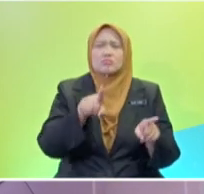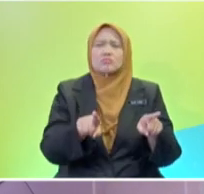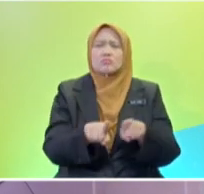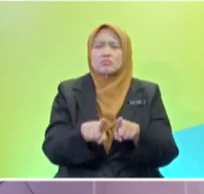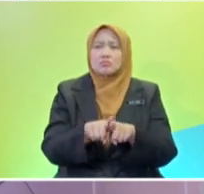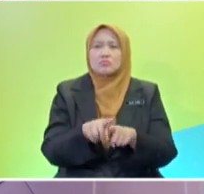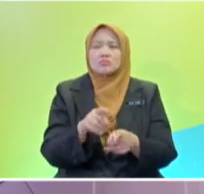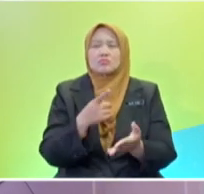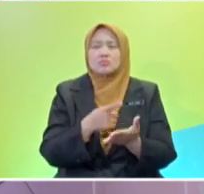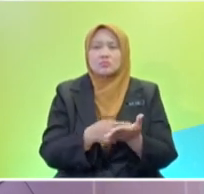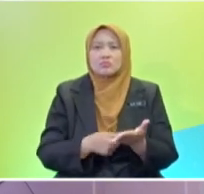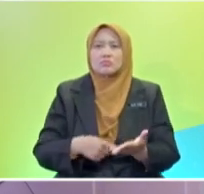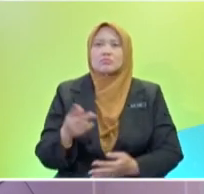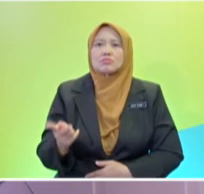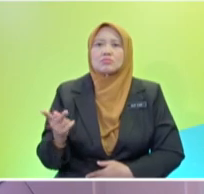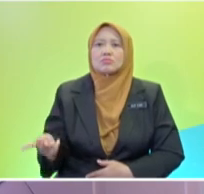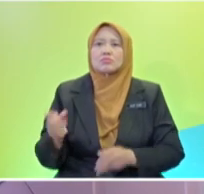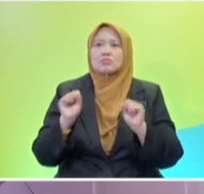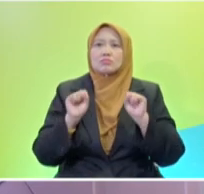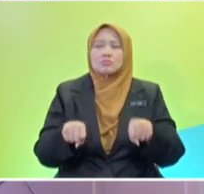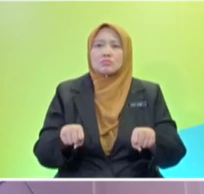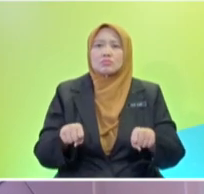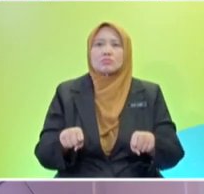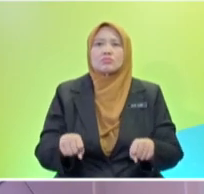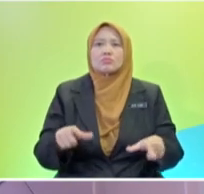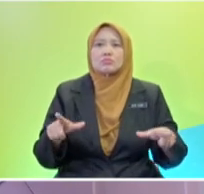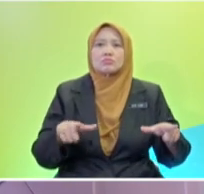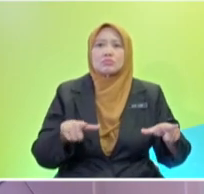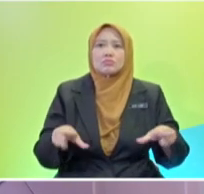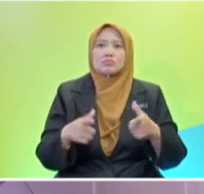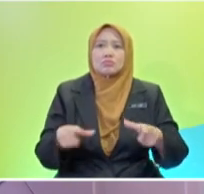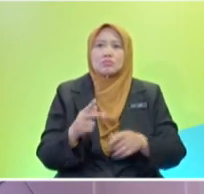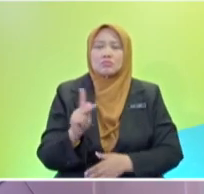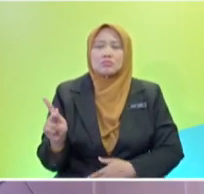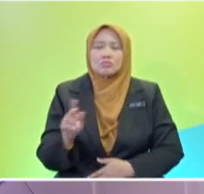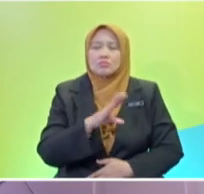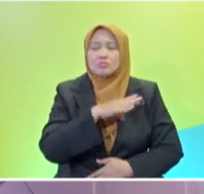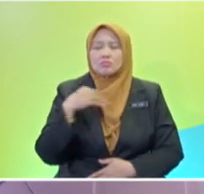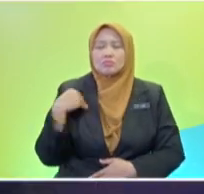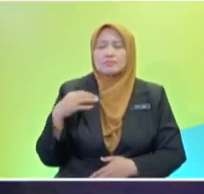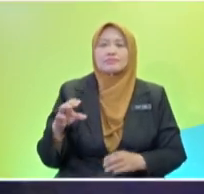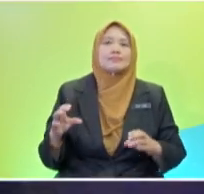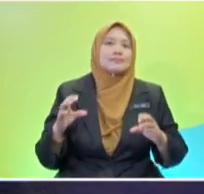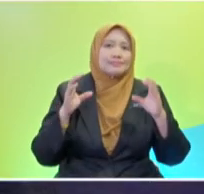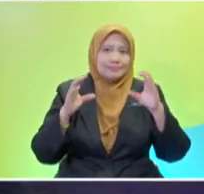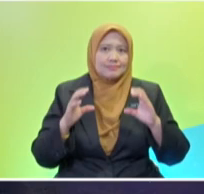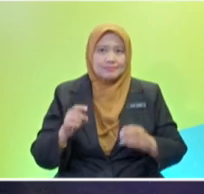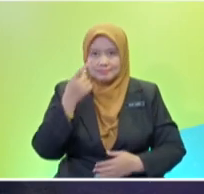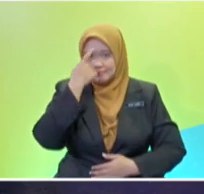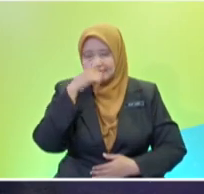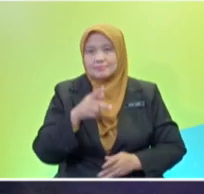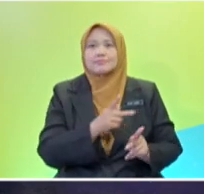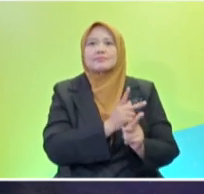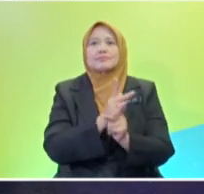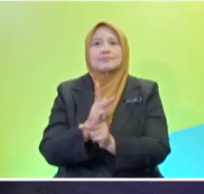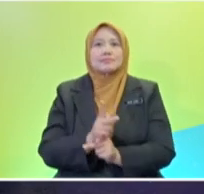tidak boleh dilakukan dan cara penjagaan anggota Sule tapi sebelum itu tidak tahu